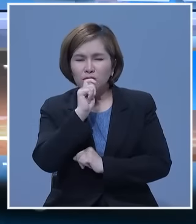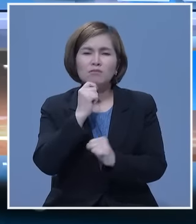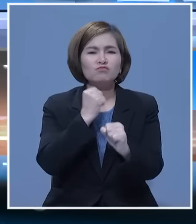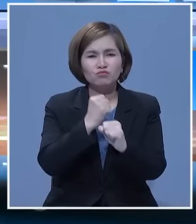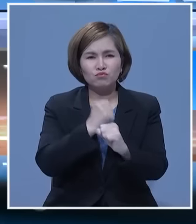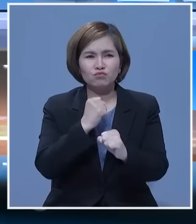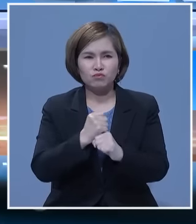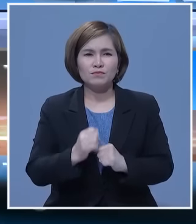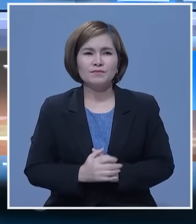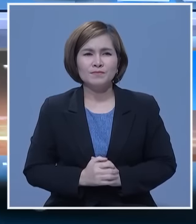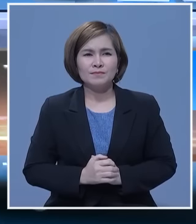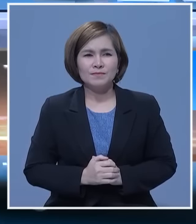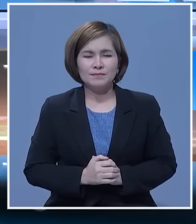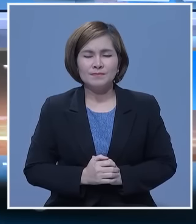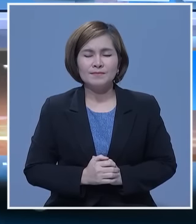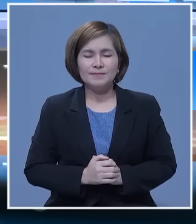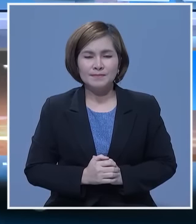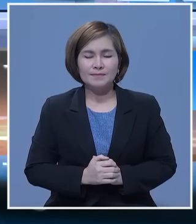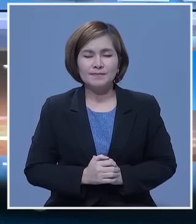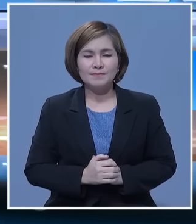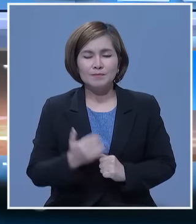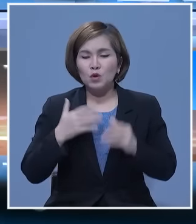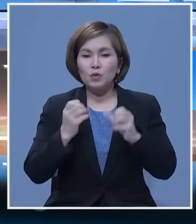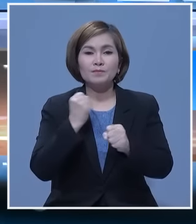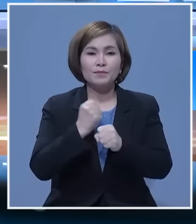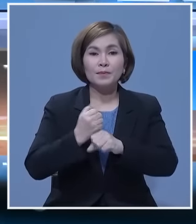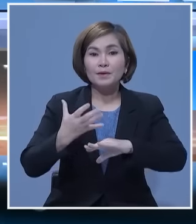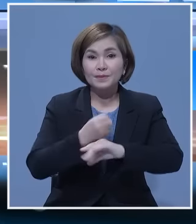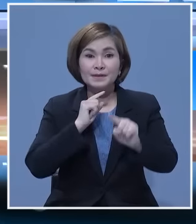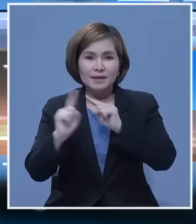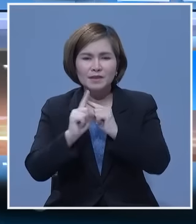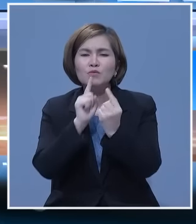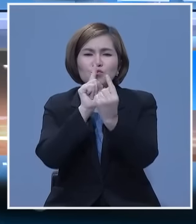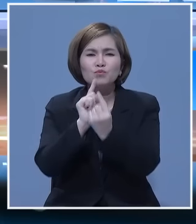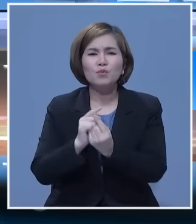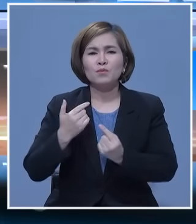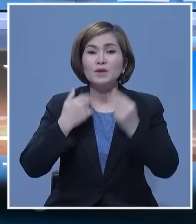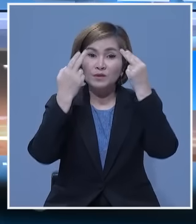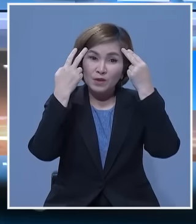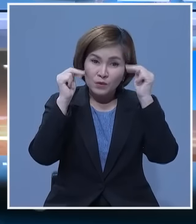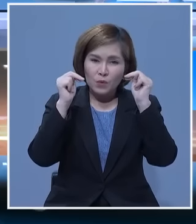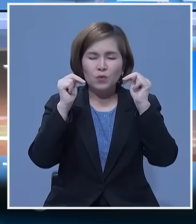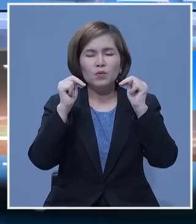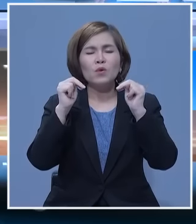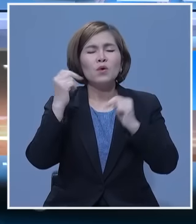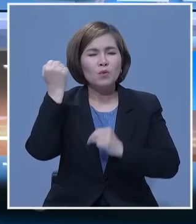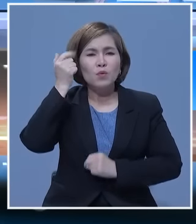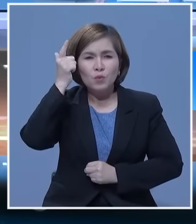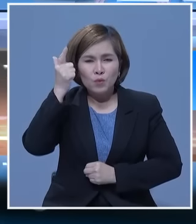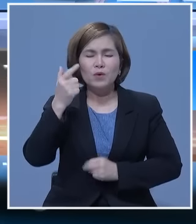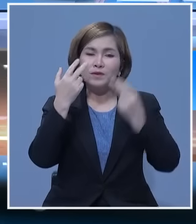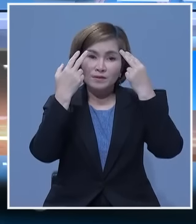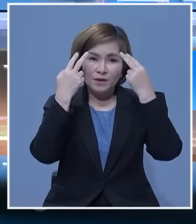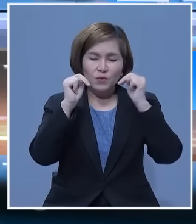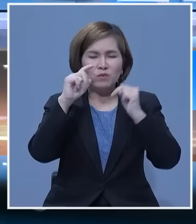อาหารพี่เสถียรไปเยี่ยมแล้วก็ต้องบอกว่ามีนักการเมืองหลายคนแวะเวียนไปนายกอิงก็ไปนายกเศรษฐาก็ไปร้านเยี่ยม